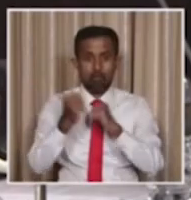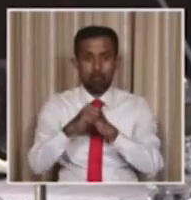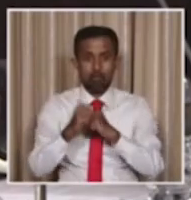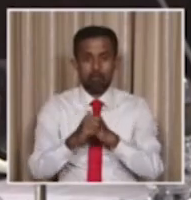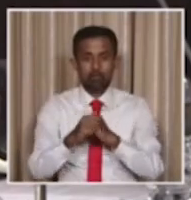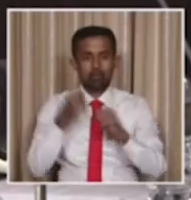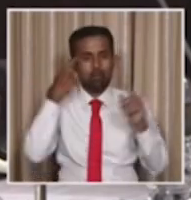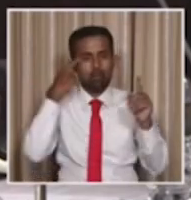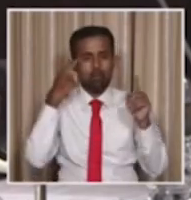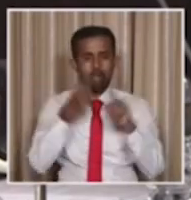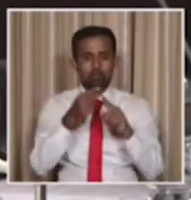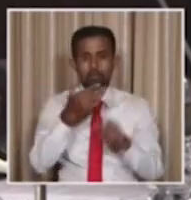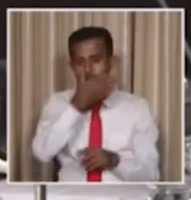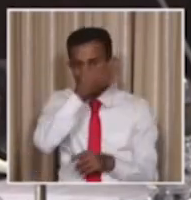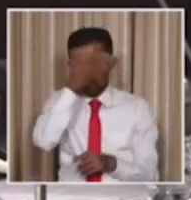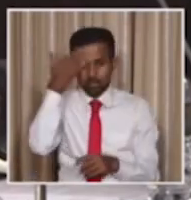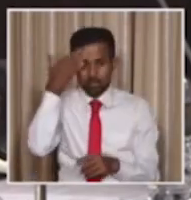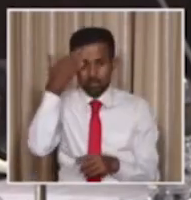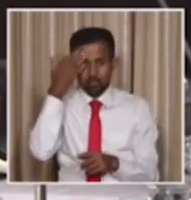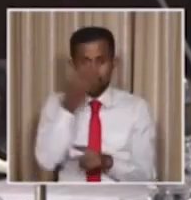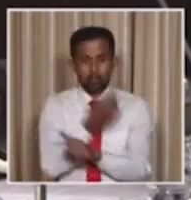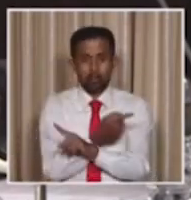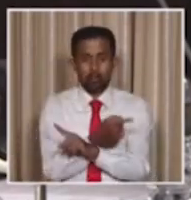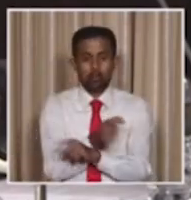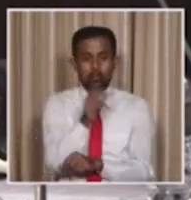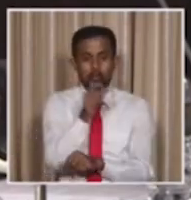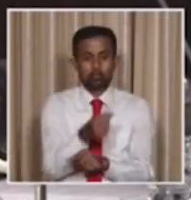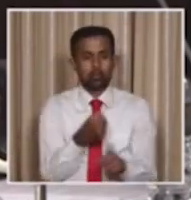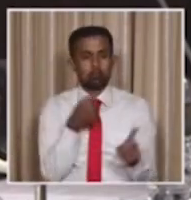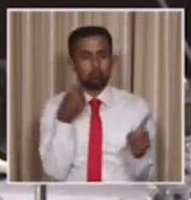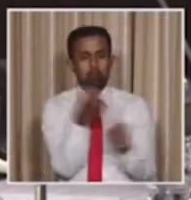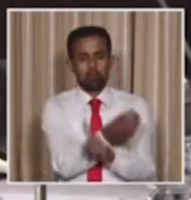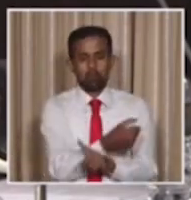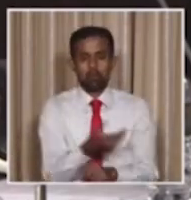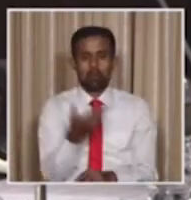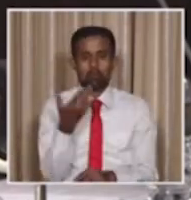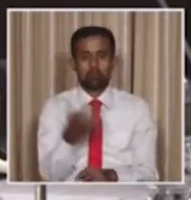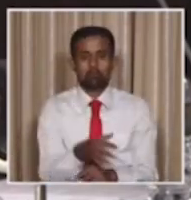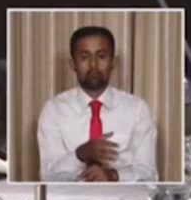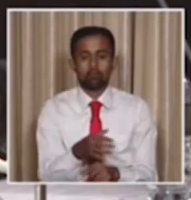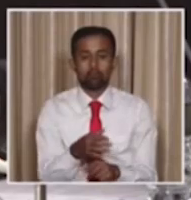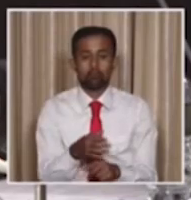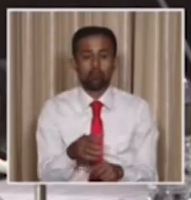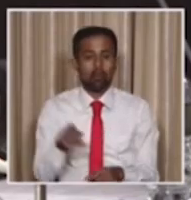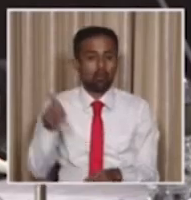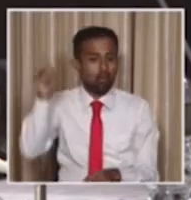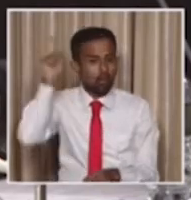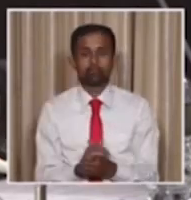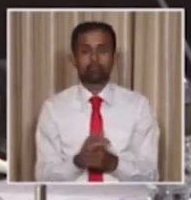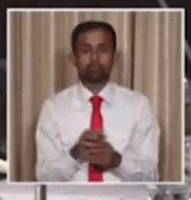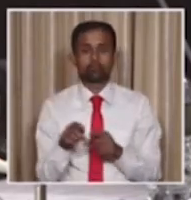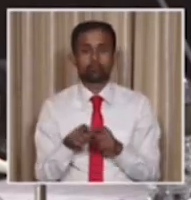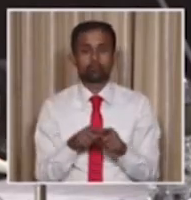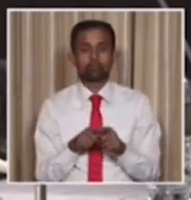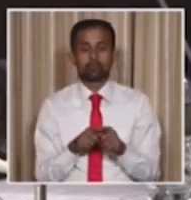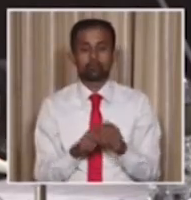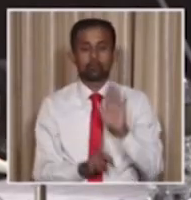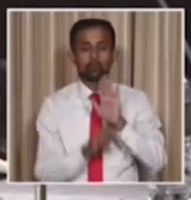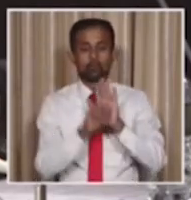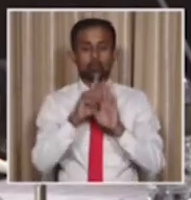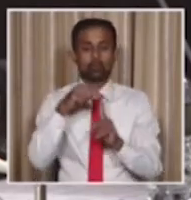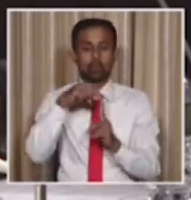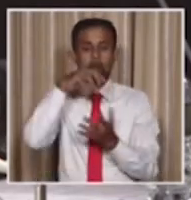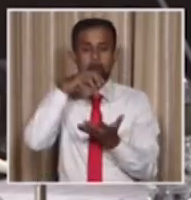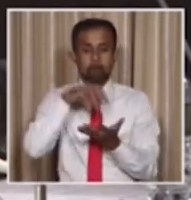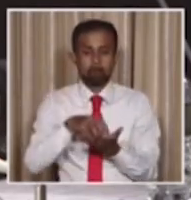தொடர்ச்சியாக தாக்கப்படுகின்றார்கள். தமிழ் பண்ணையாளர்களுடைய மாடுகள் தொடர்ச்சியாக அழிக்கப்படுகின்றன. இந்த செயல்பாடுகளை நாங்கள் மிக வன்மையாக கண்டிக்கின்றோம். வடமாகாணத்தில்